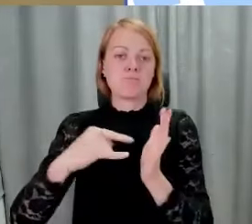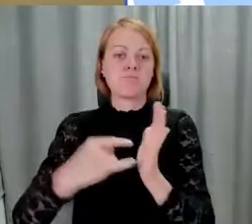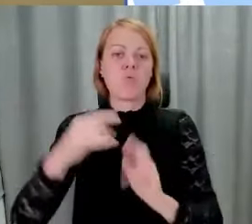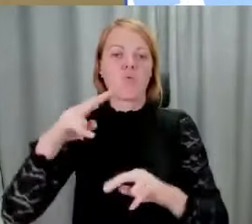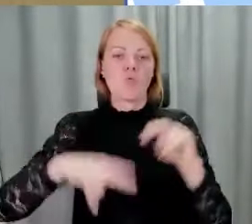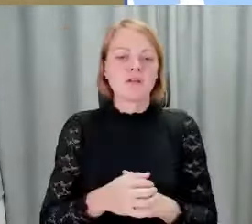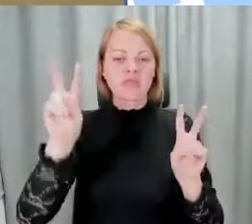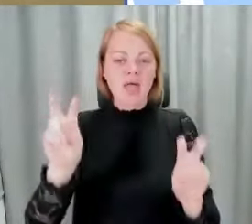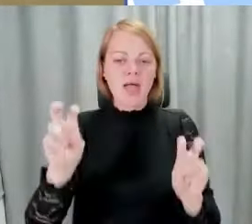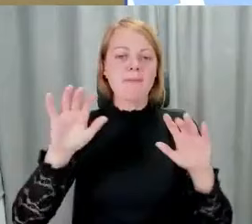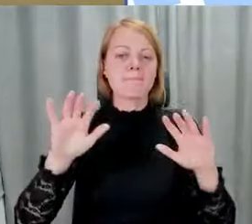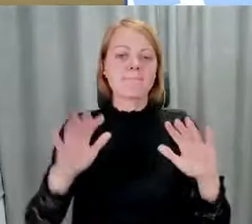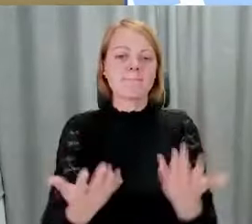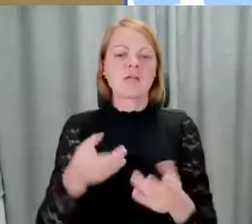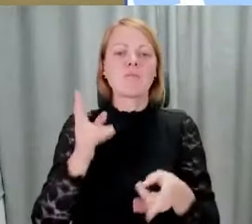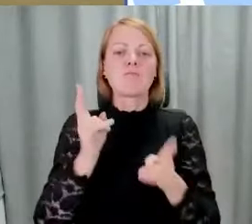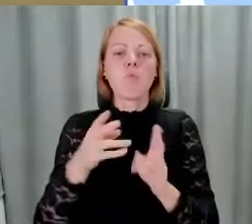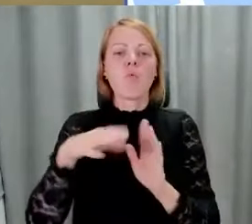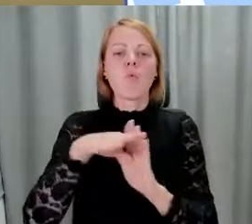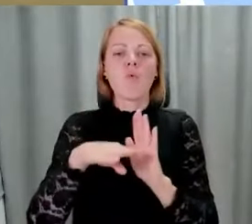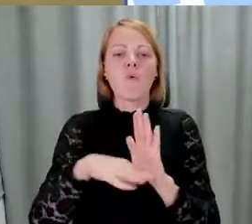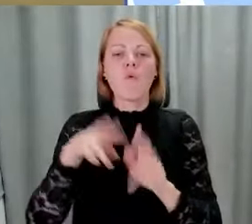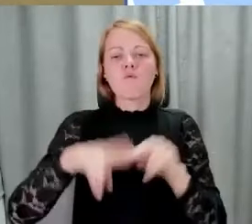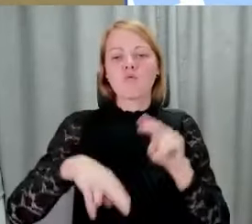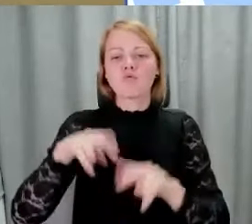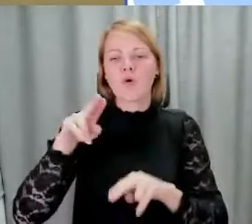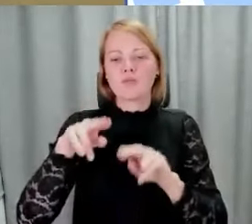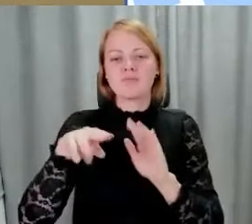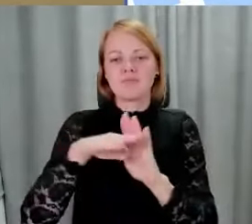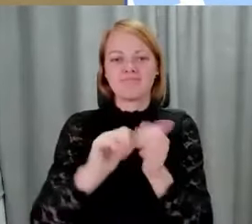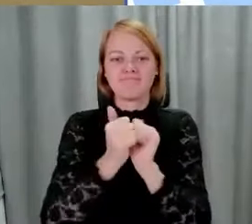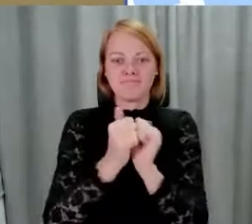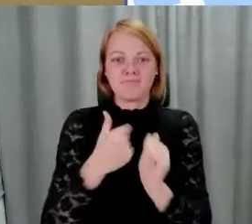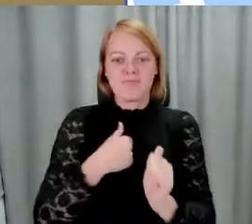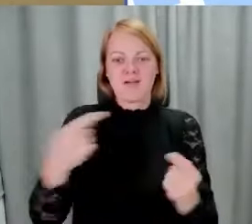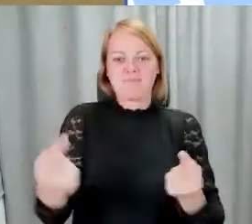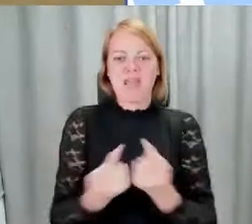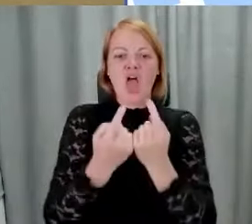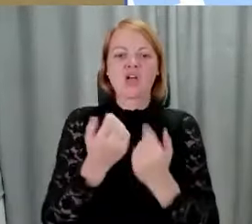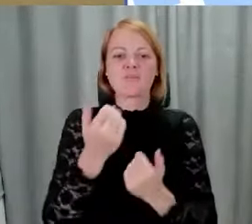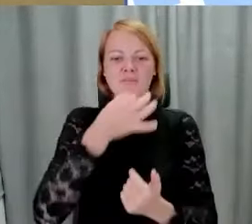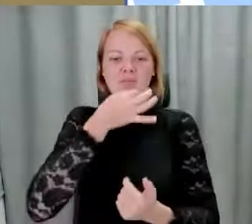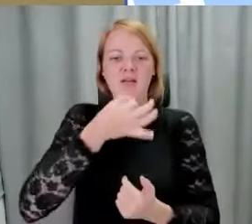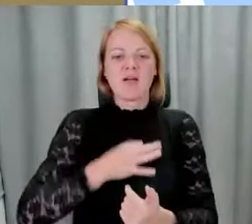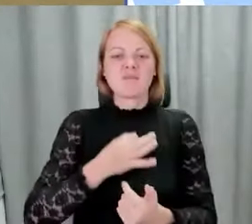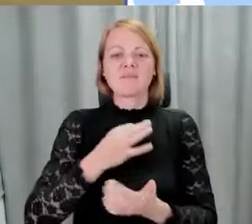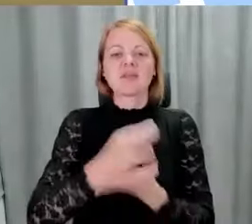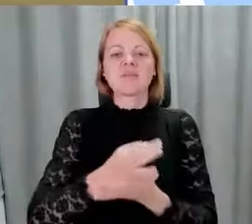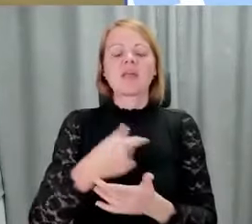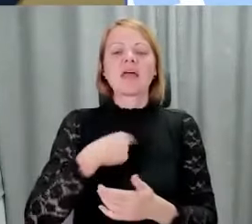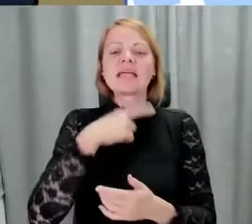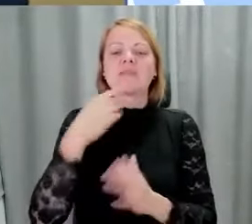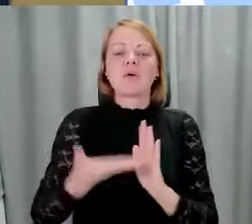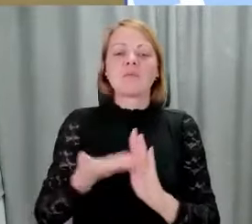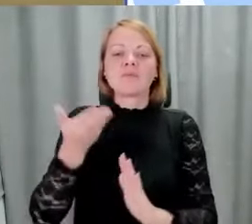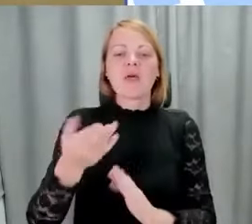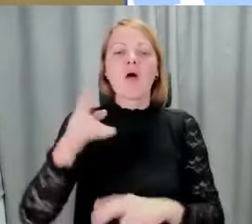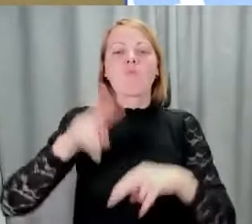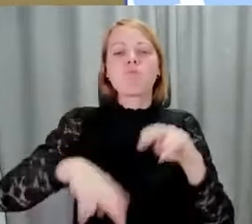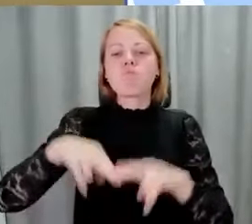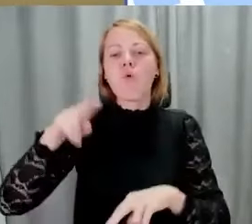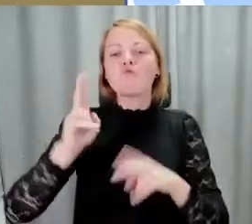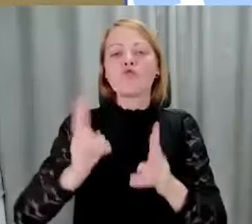tēmas, bet tā kā būvnormatīvas un regulējuma piemērošana tieši ir mans profils, vēlos tā kā akcentēt. Būvnormatīvas, ja piemēram kaut kādas